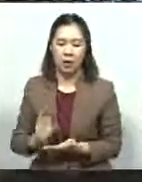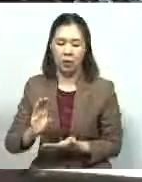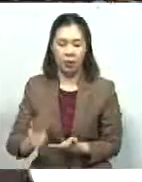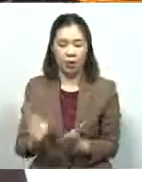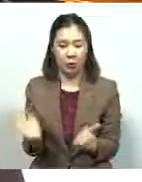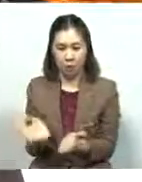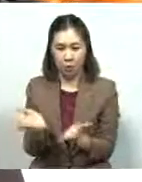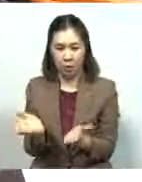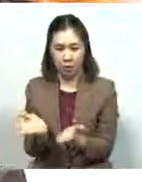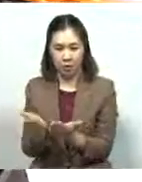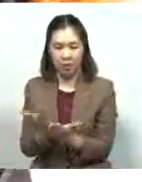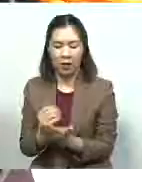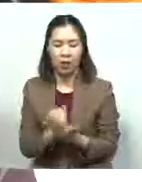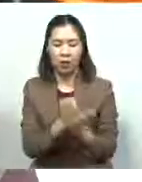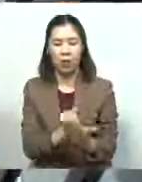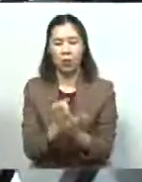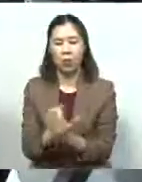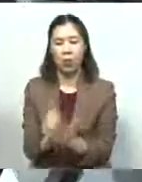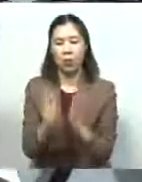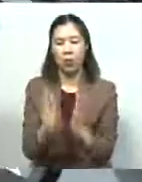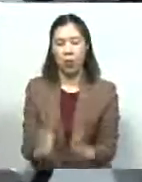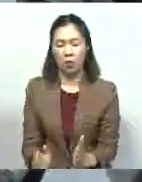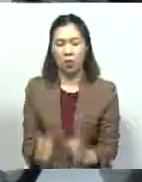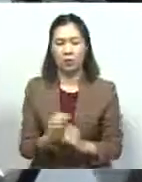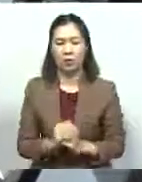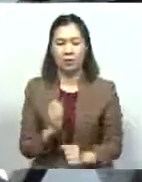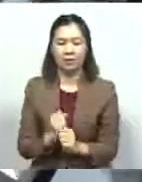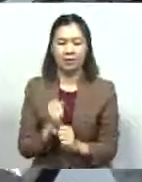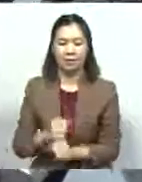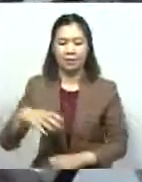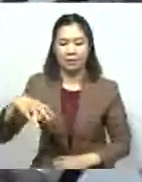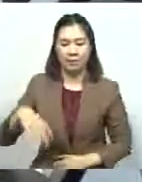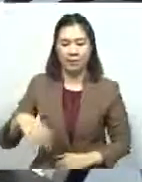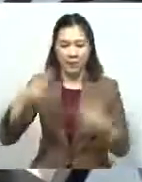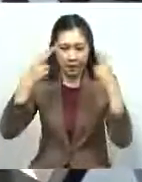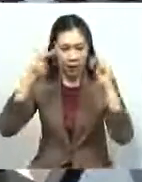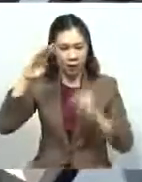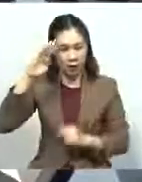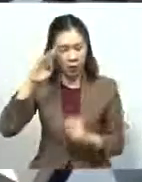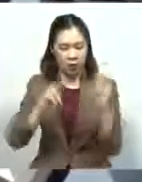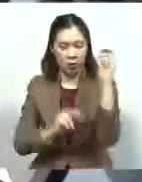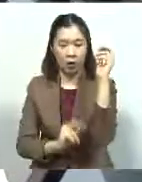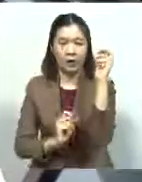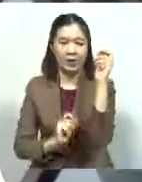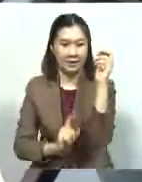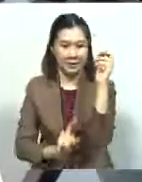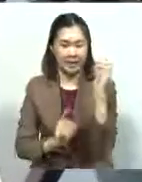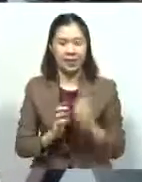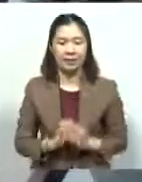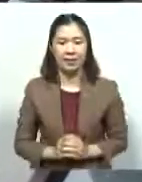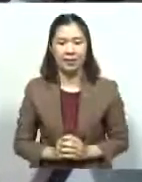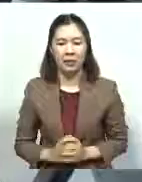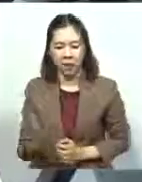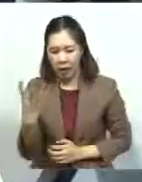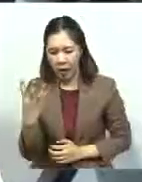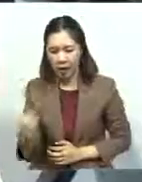ก่อสร้างจากกองทุนเงินช่วยเหลือผู้ประสบสาธารณภัยสำนักนายกรัฐมนตรีและจังหวัดนครศรีธรรมราชตอนนี้ยังเหลือบ้าน